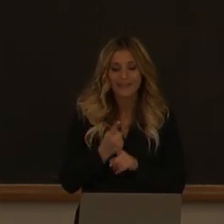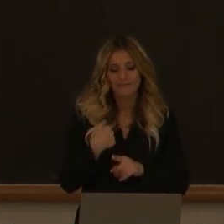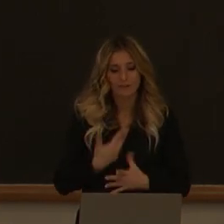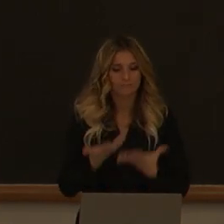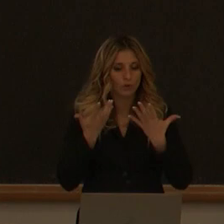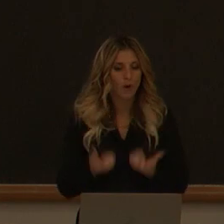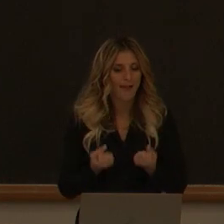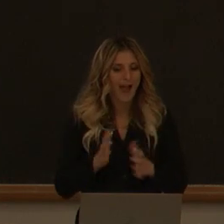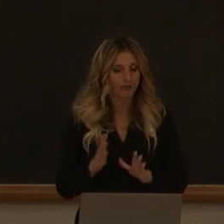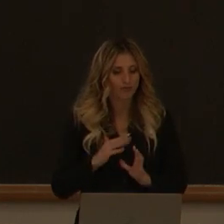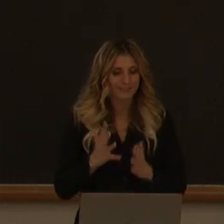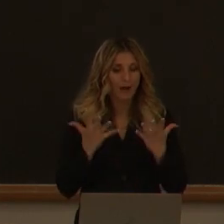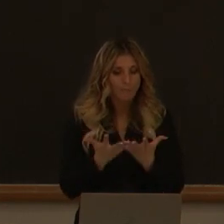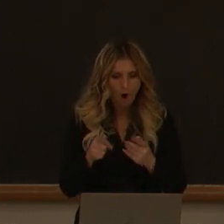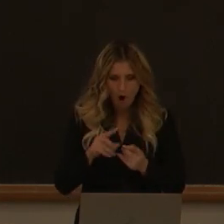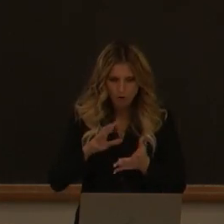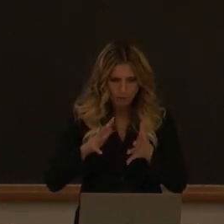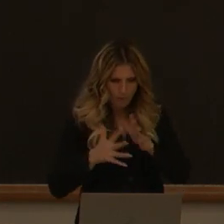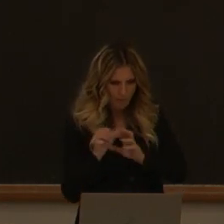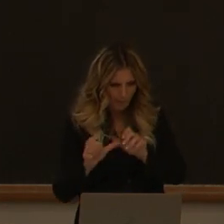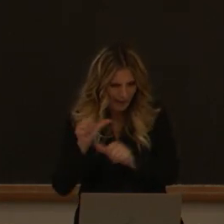mondo in veloce evoluzione.